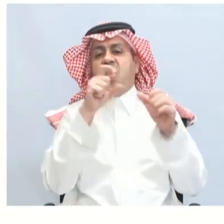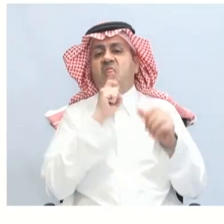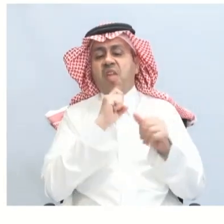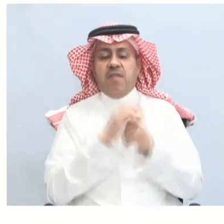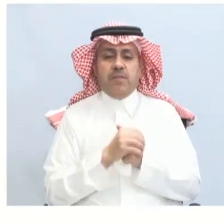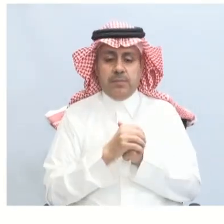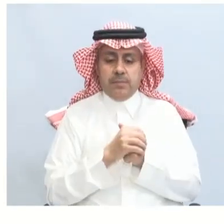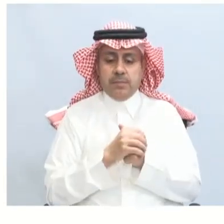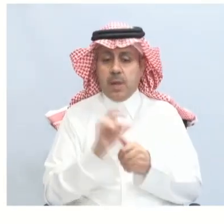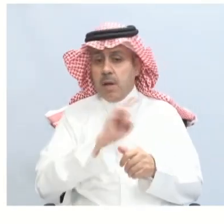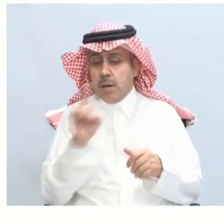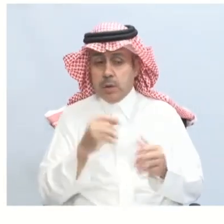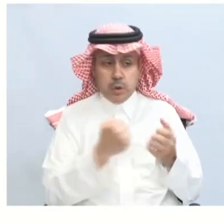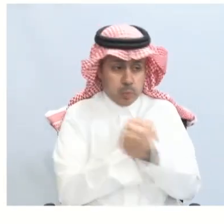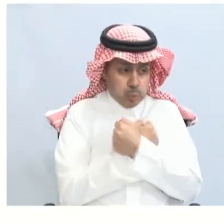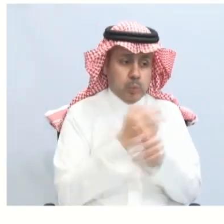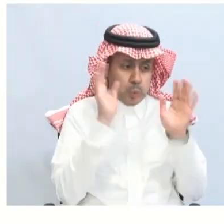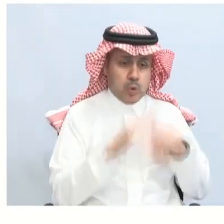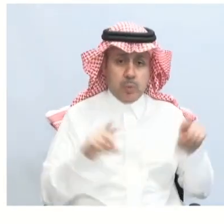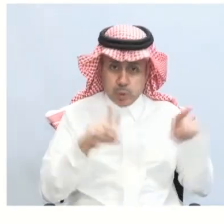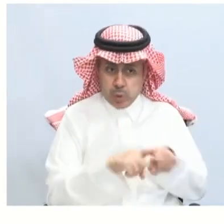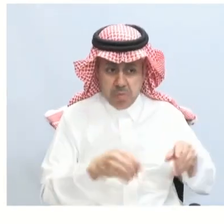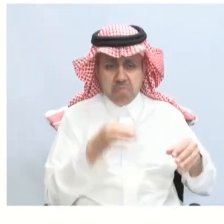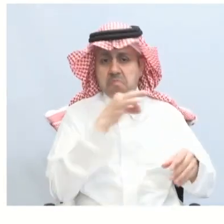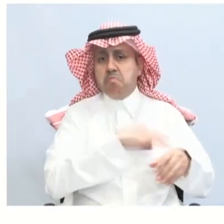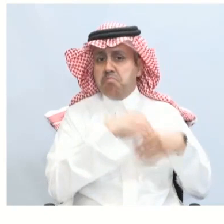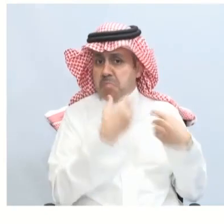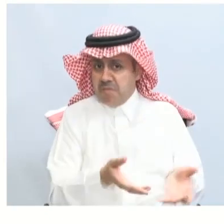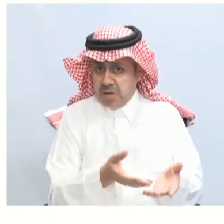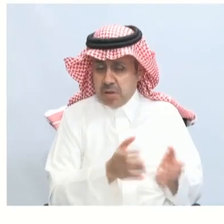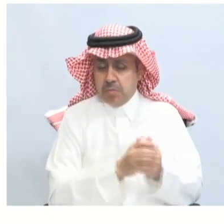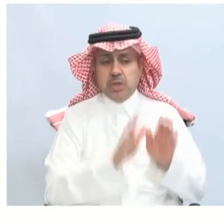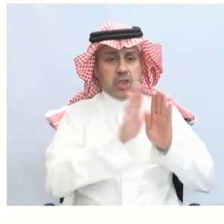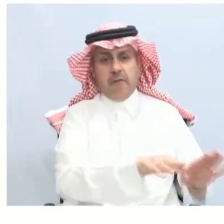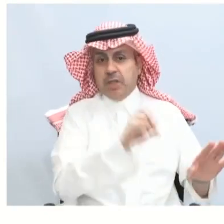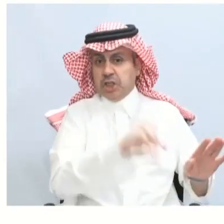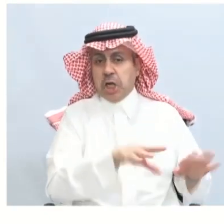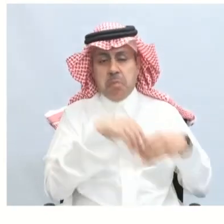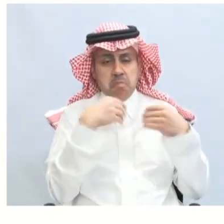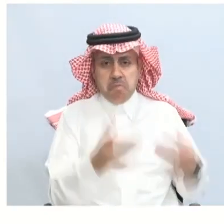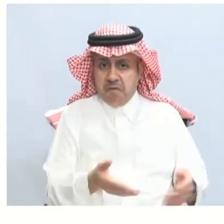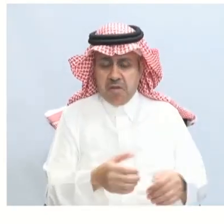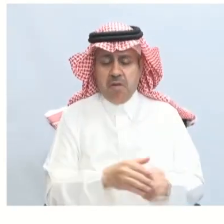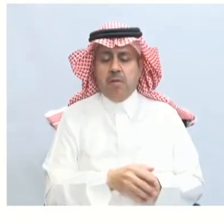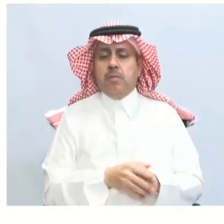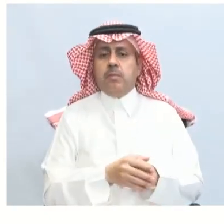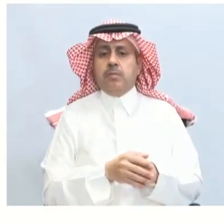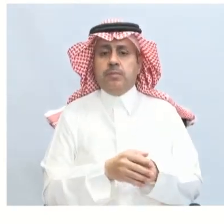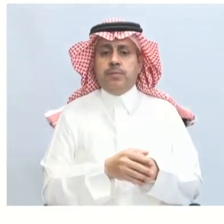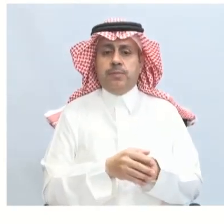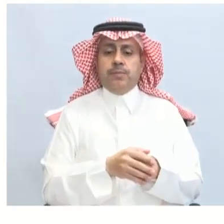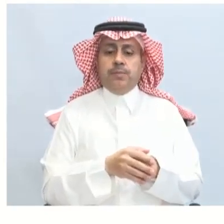بشيء ولا يردون عنهم عذاب الله اذا نزل اذا نزل ب لهذا شبه الله عز وجل وضرب